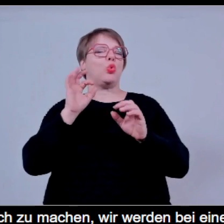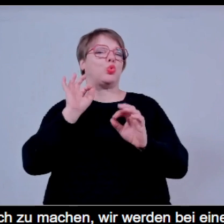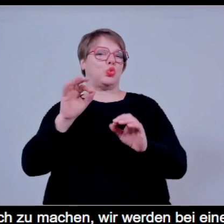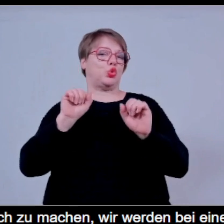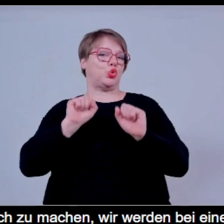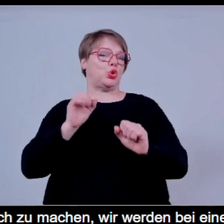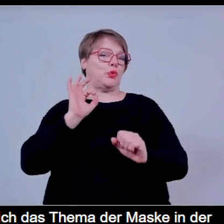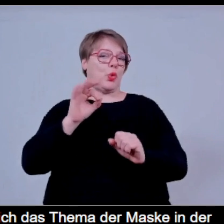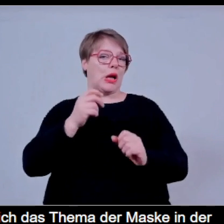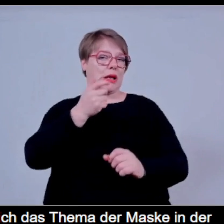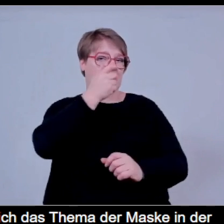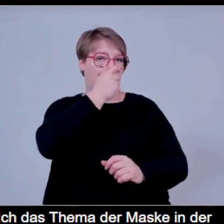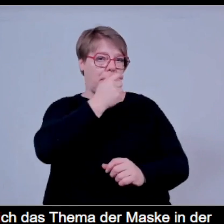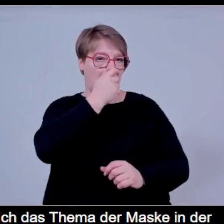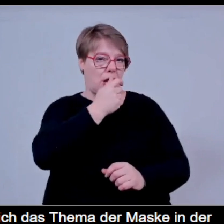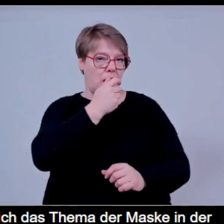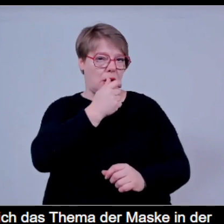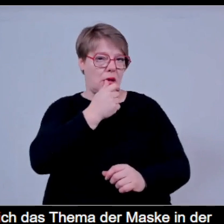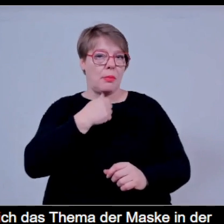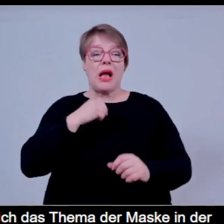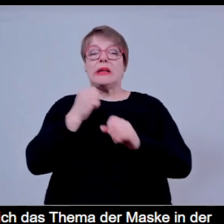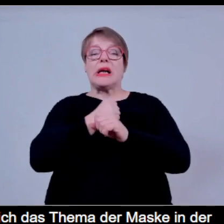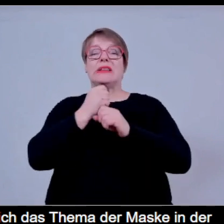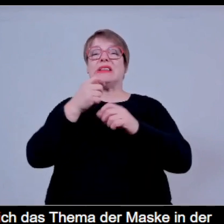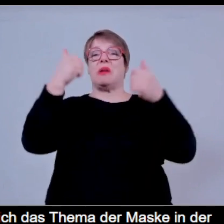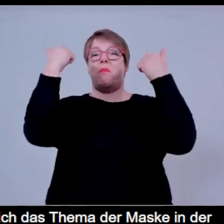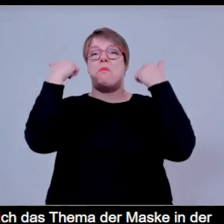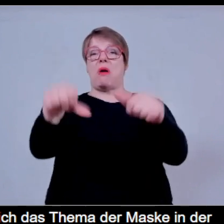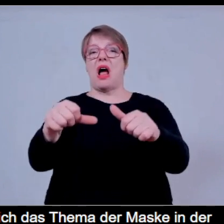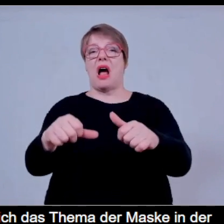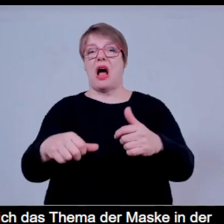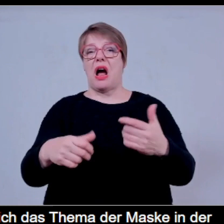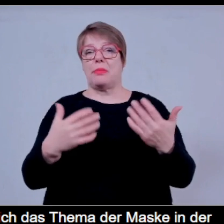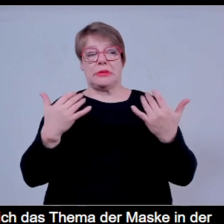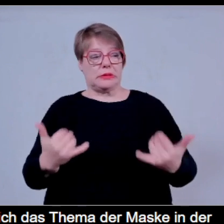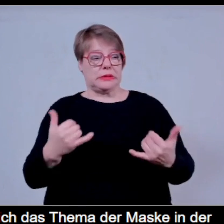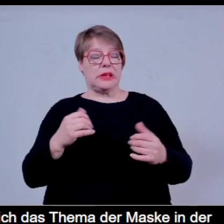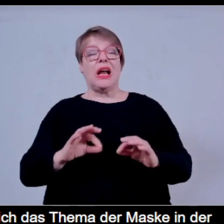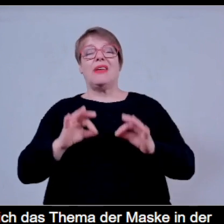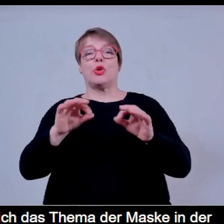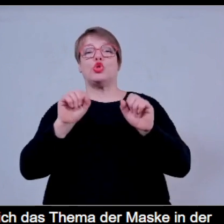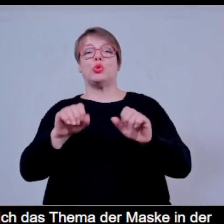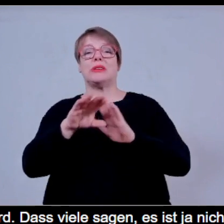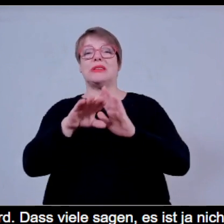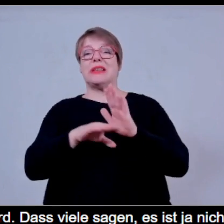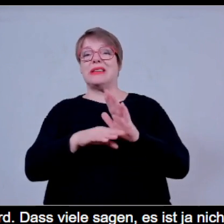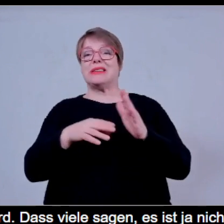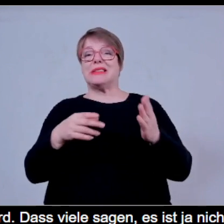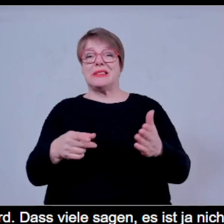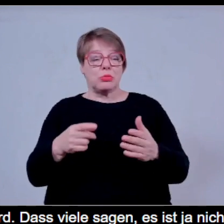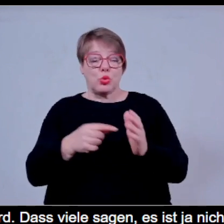und auch mit Auslaufen der einzelnen Verordnungen in anderen Bundesländern dort etliche auch diesen Weg gehen. Wir haben es ja bei der